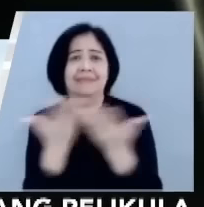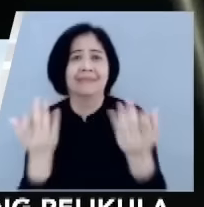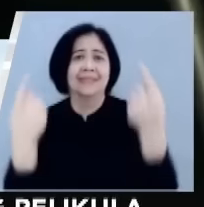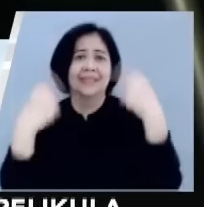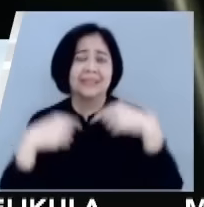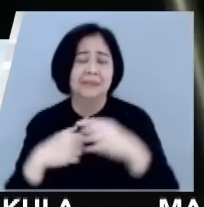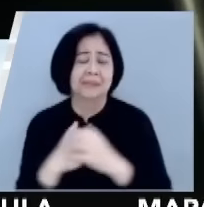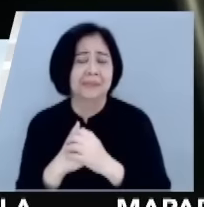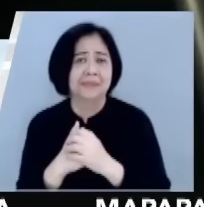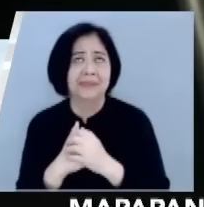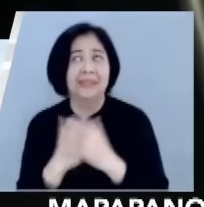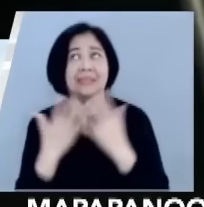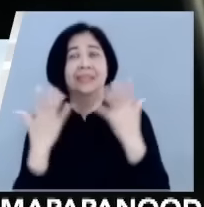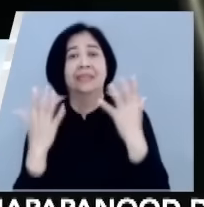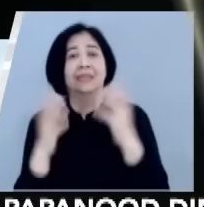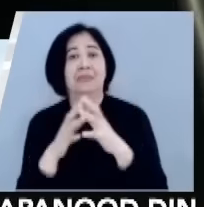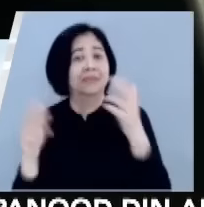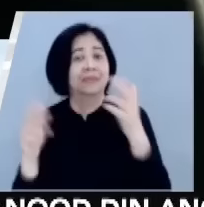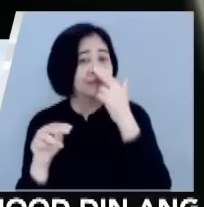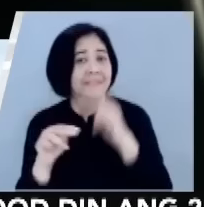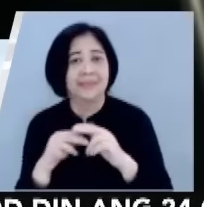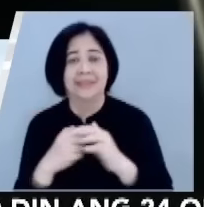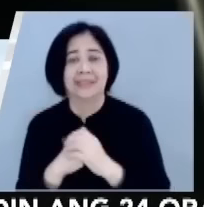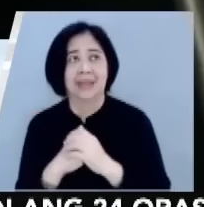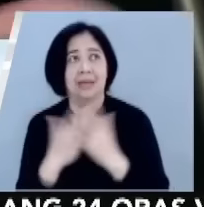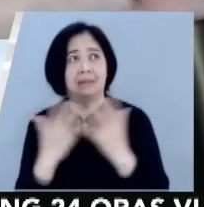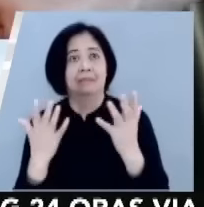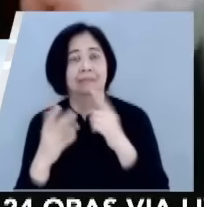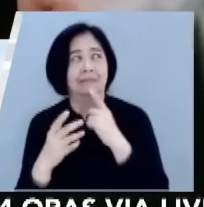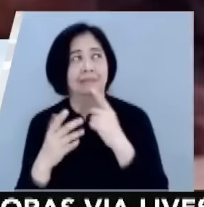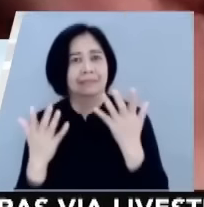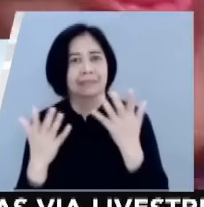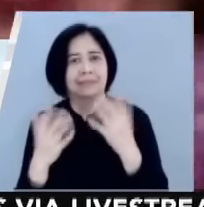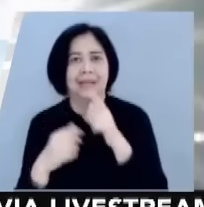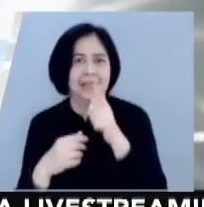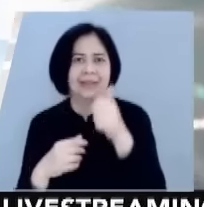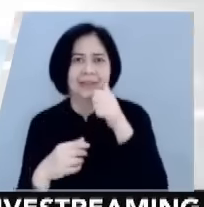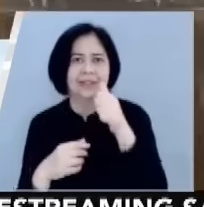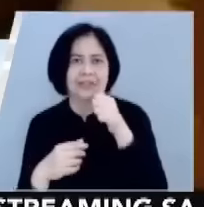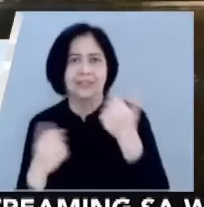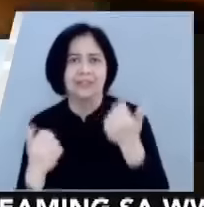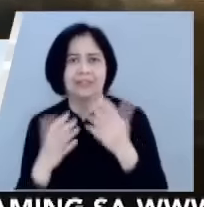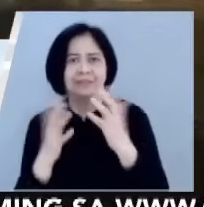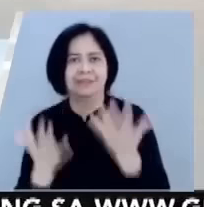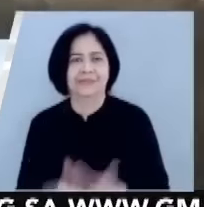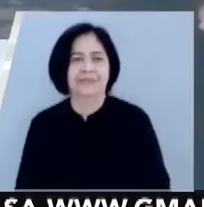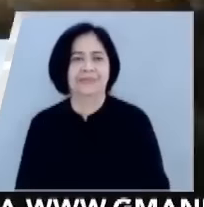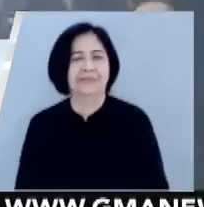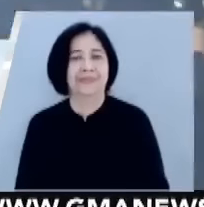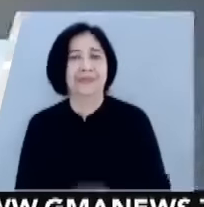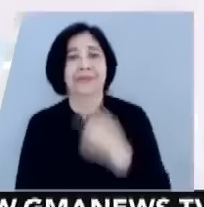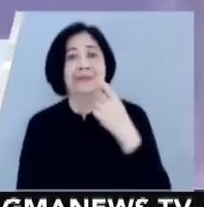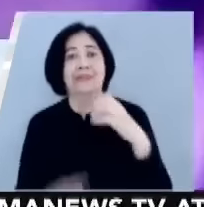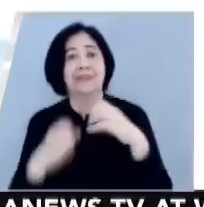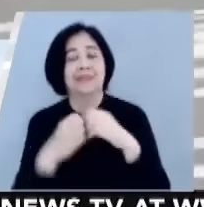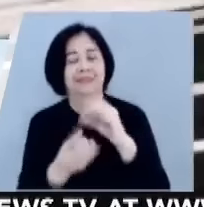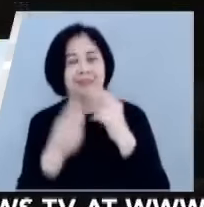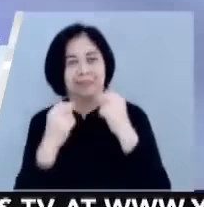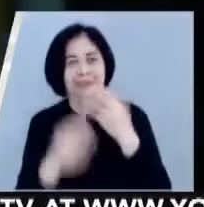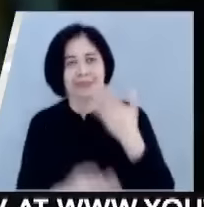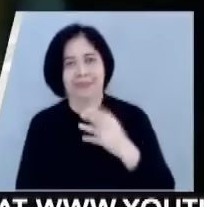it was so much fun. And I just feel like the luckiest girl that ever lived. Para sa GMA Integrated News, Von